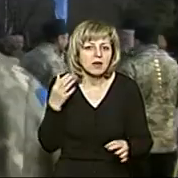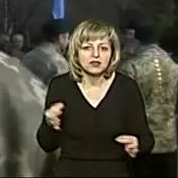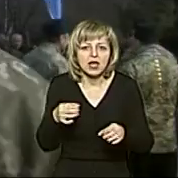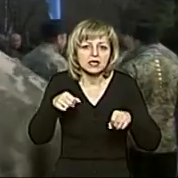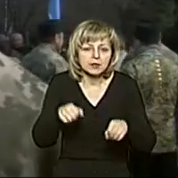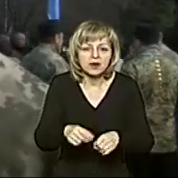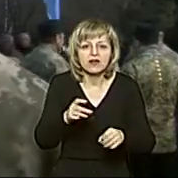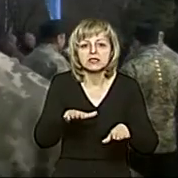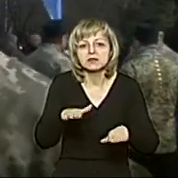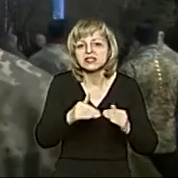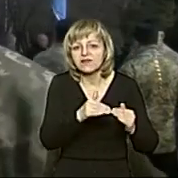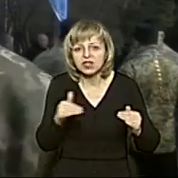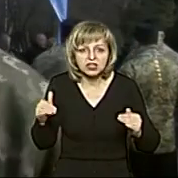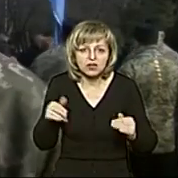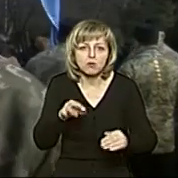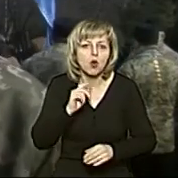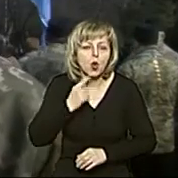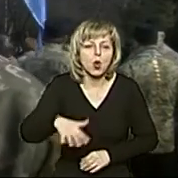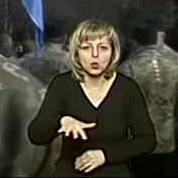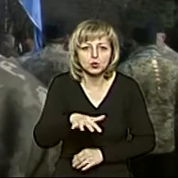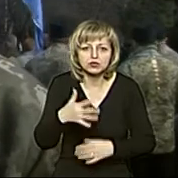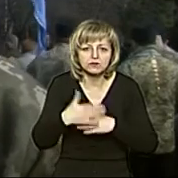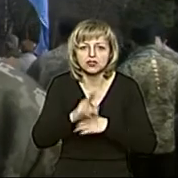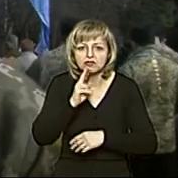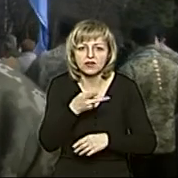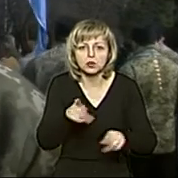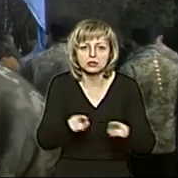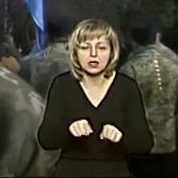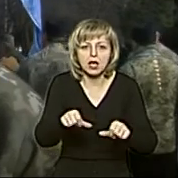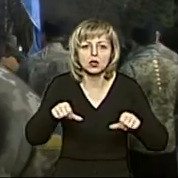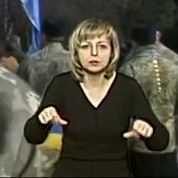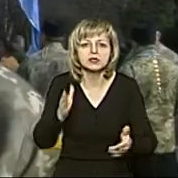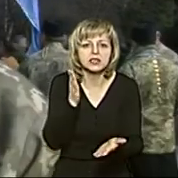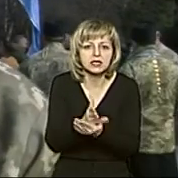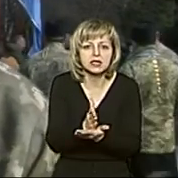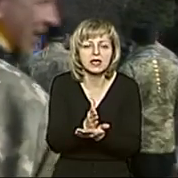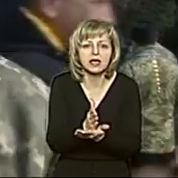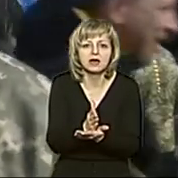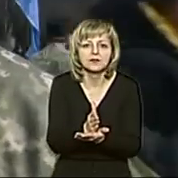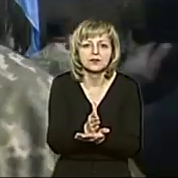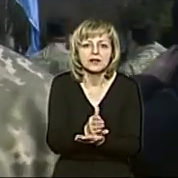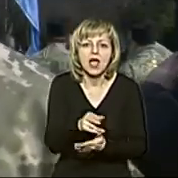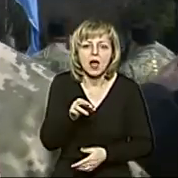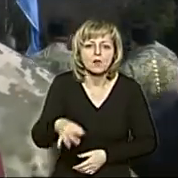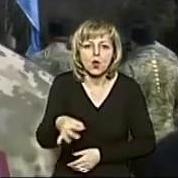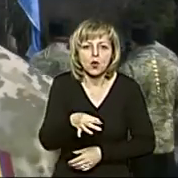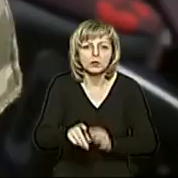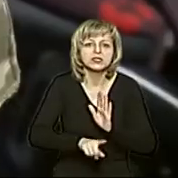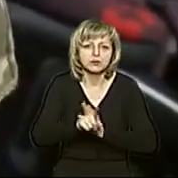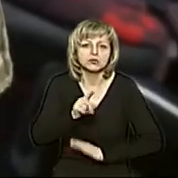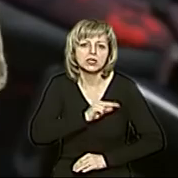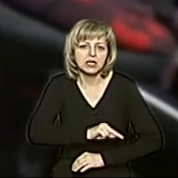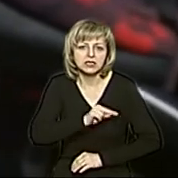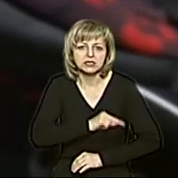але на місцевих рівнях, значить, от, по Луцьку це вже 2 роки така комісія діє між там, багатьом, а по області теж почала